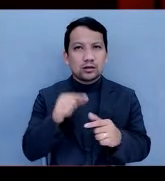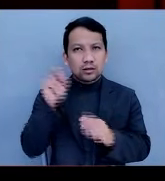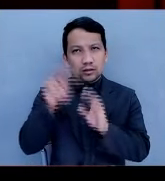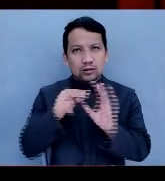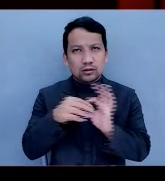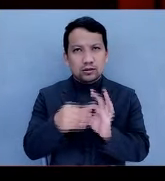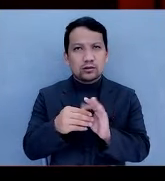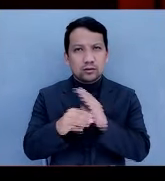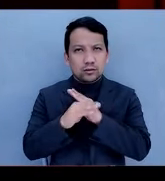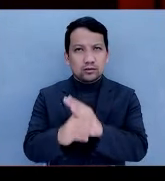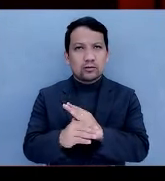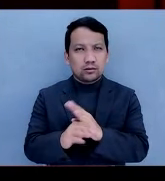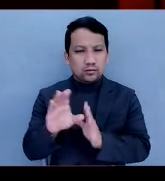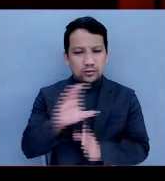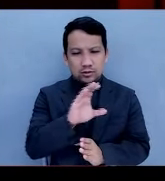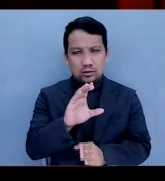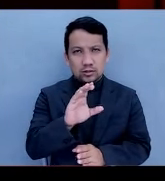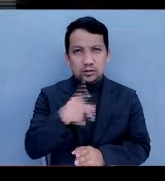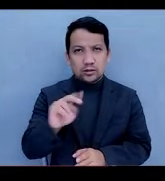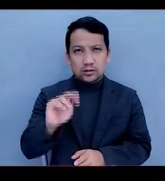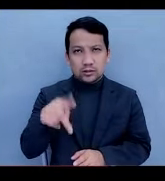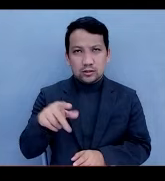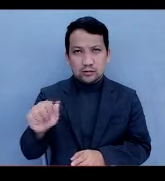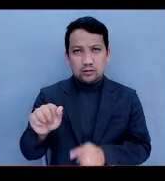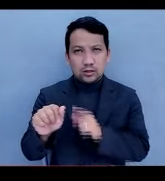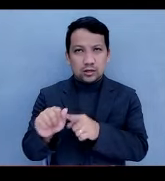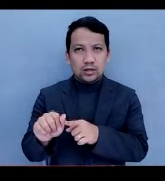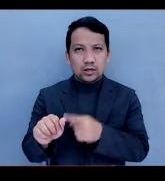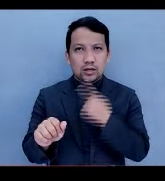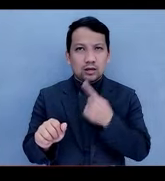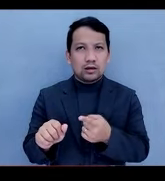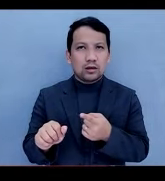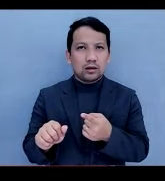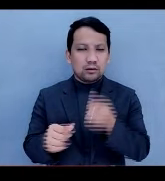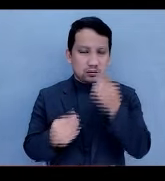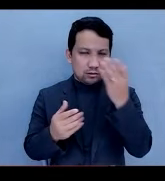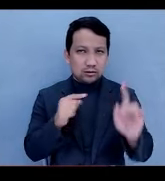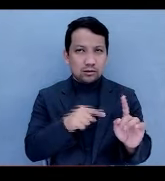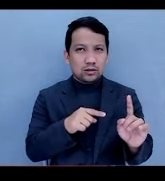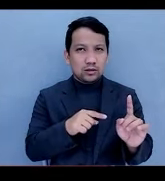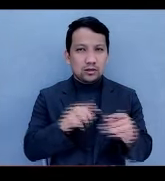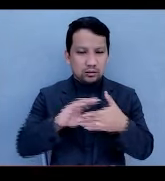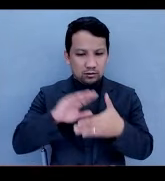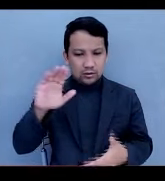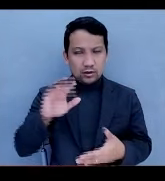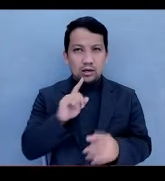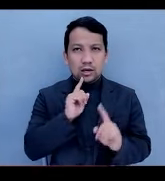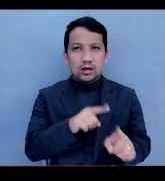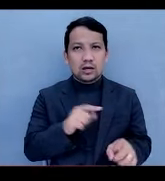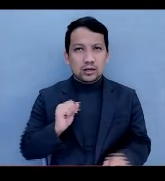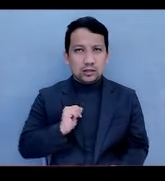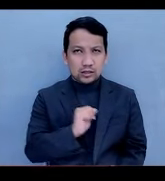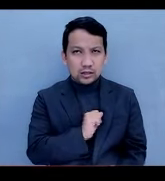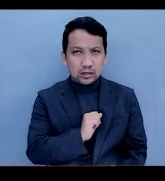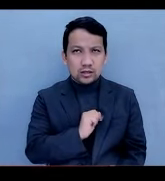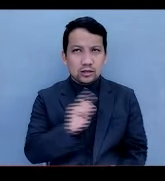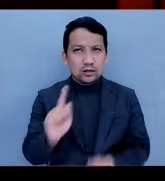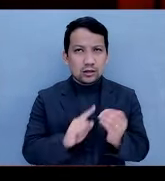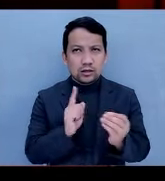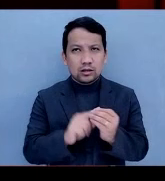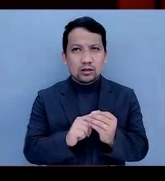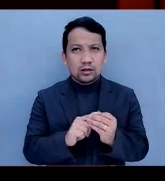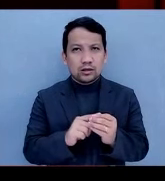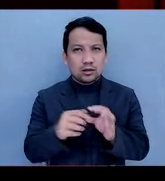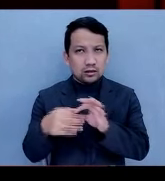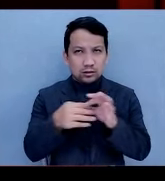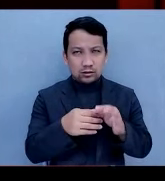tila protektor ng CPP-NPA si Ontiveros. Ito po ang reaksyon ng uploader sa pahayag ng senador na hindi dapat madamay